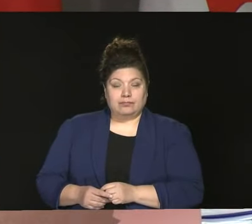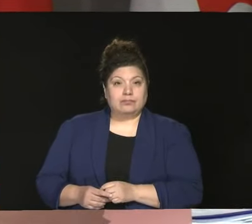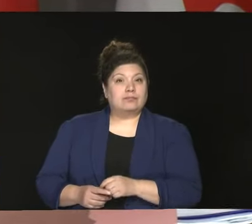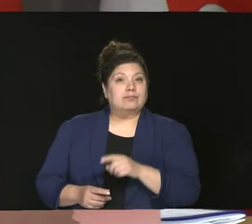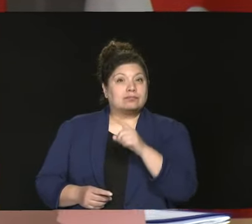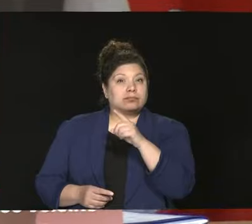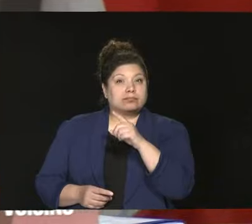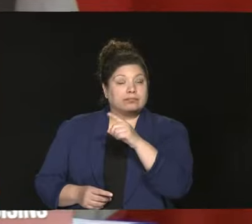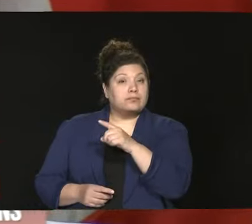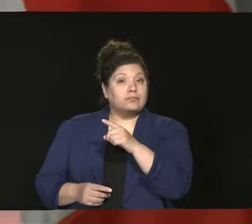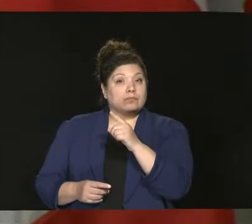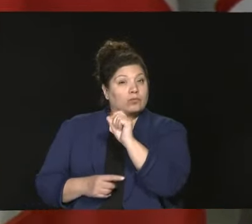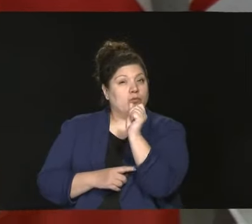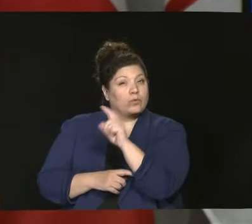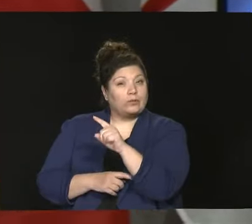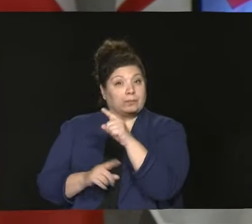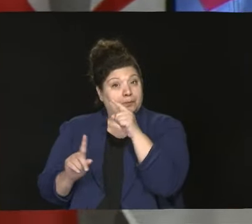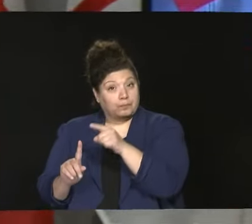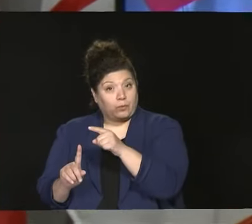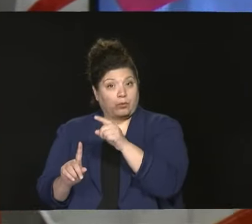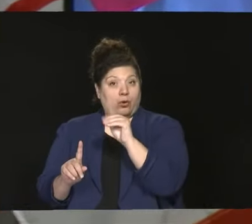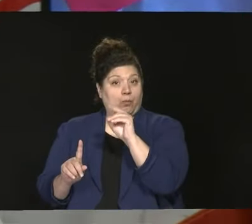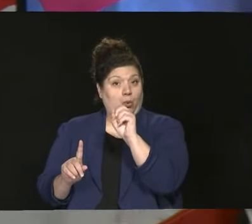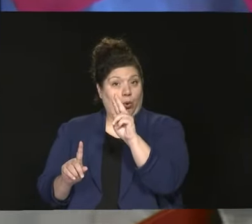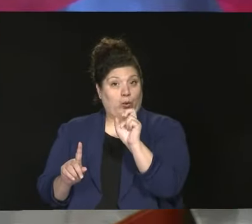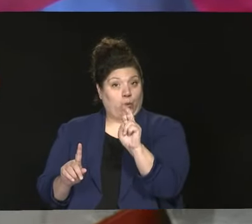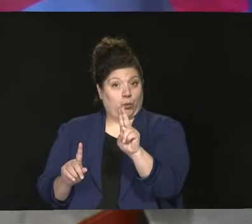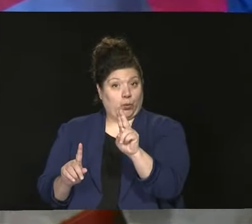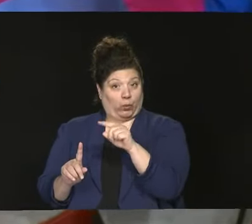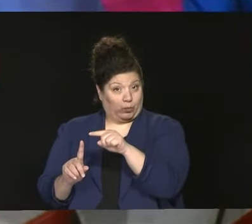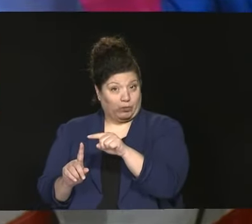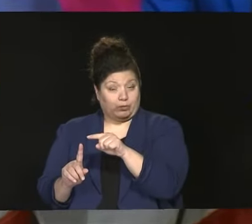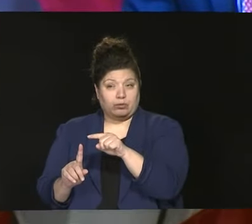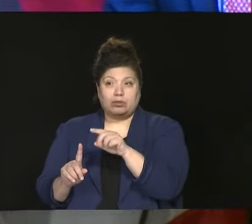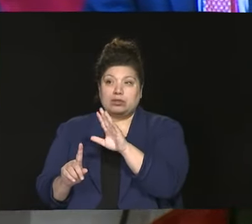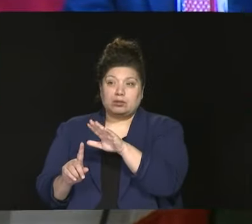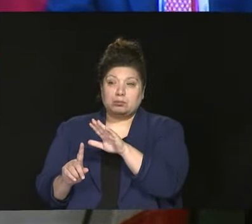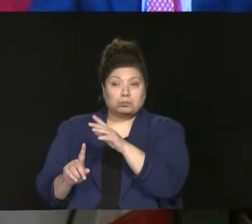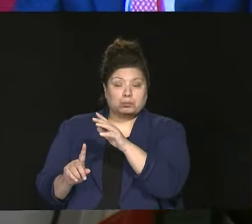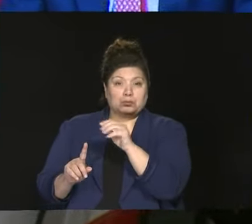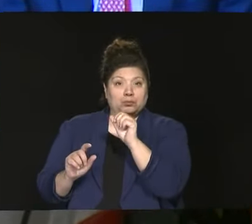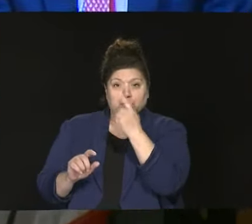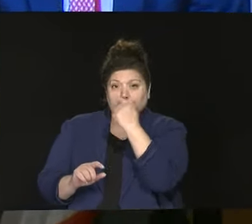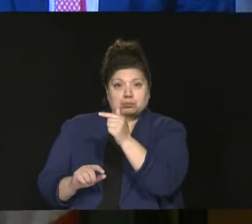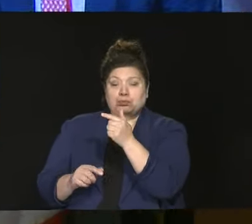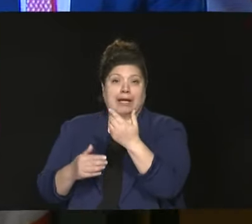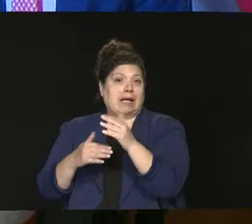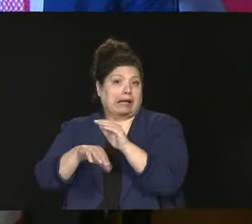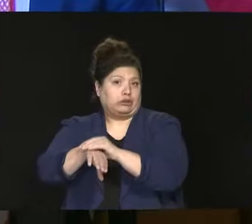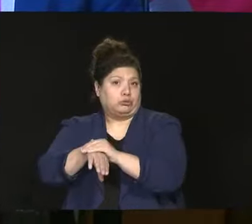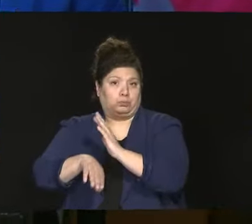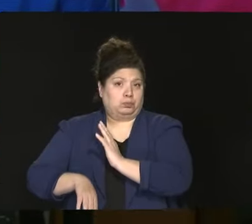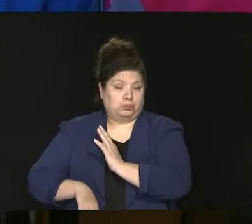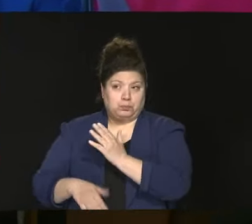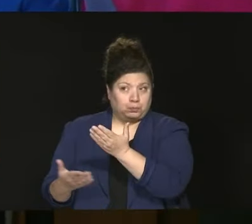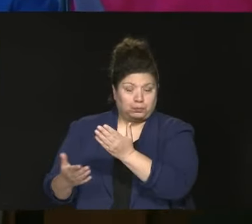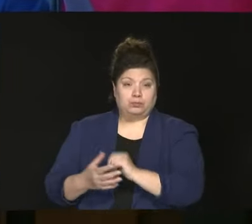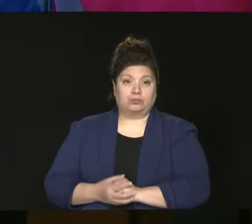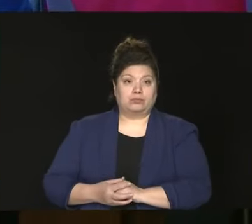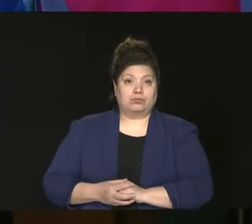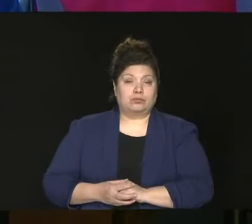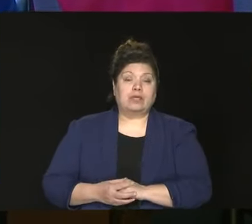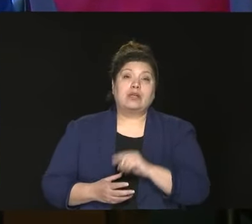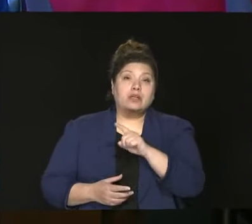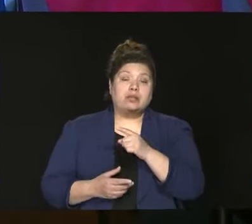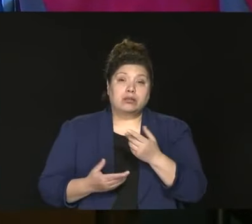l'aise de répondre en anglais si vous voulez. On est tous connectés en ce moment, on essaie de comprendre comment ce